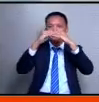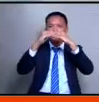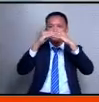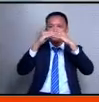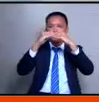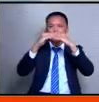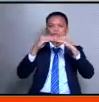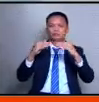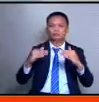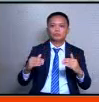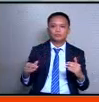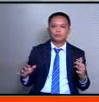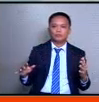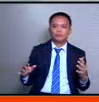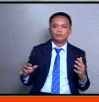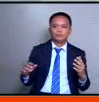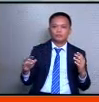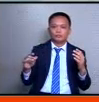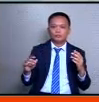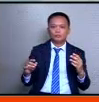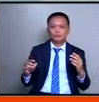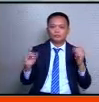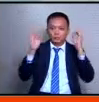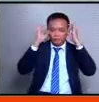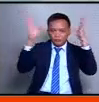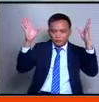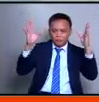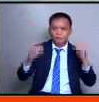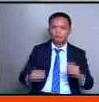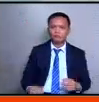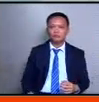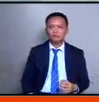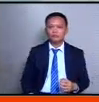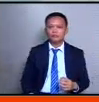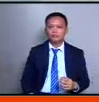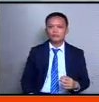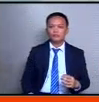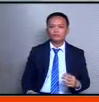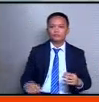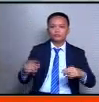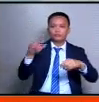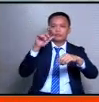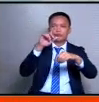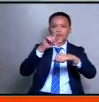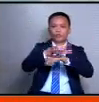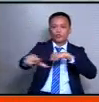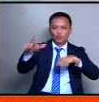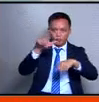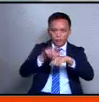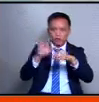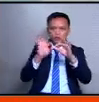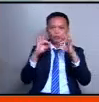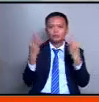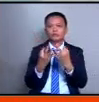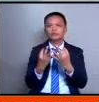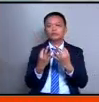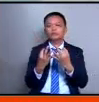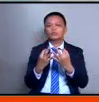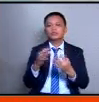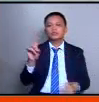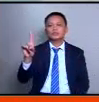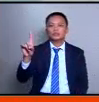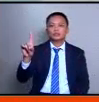structural design ng building. At saka yung soil condition, yung lupa, kondisyon ng lupa. And isa rin